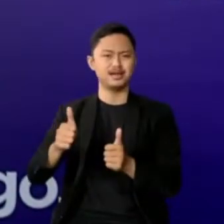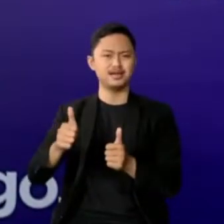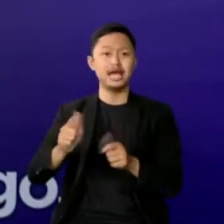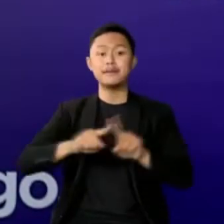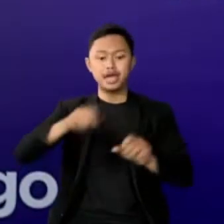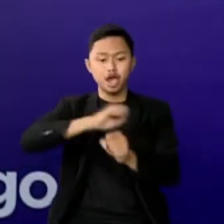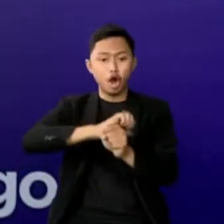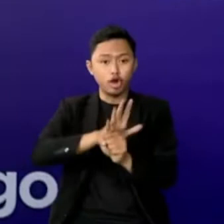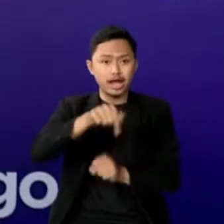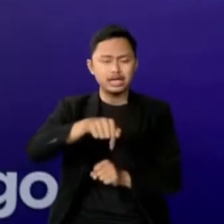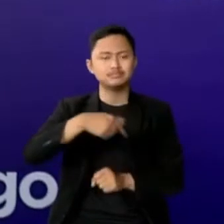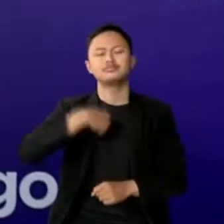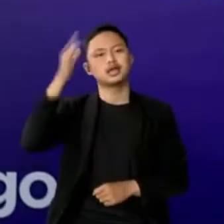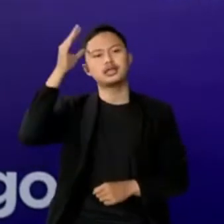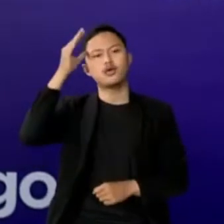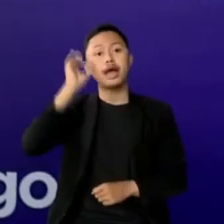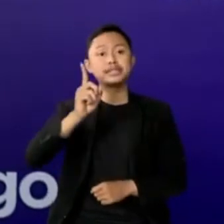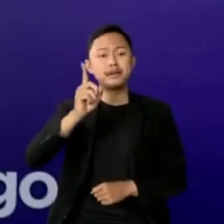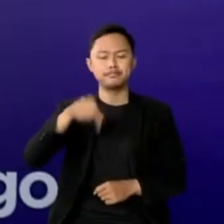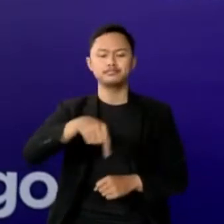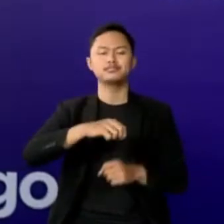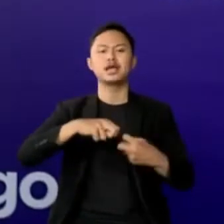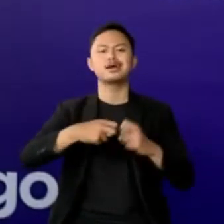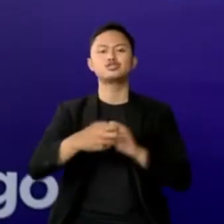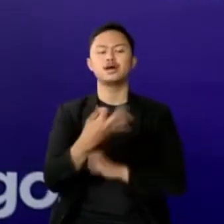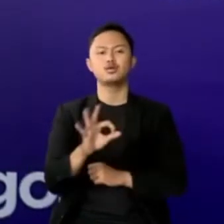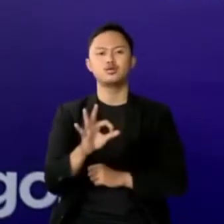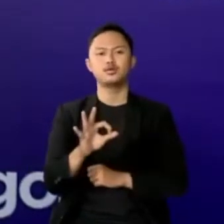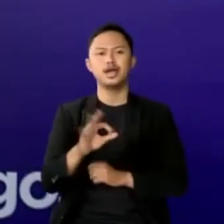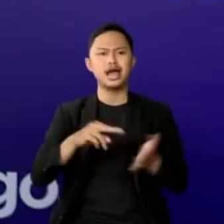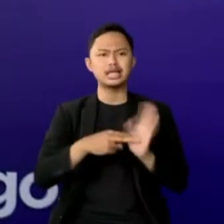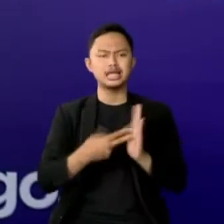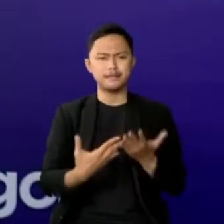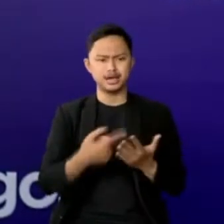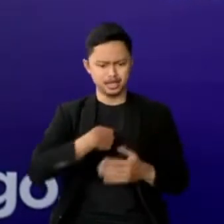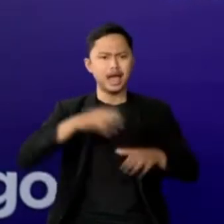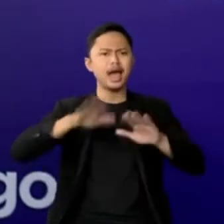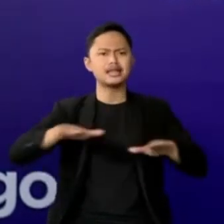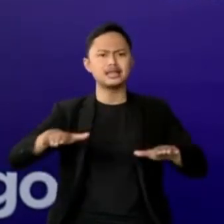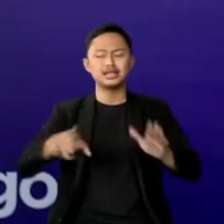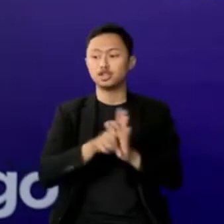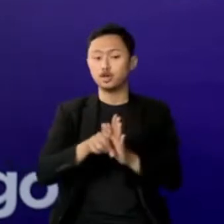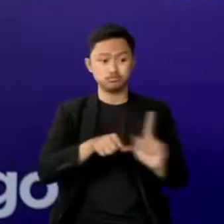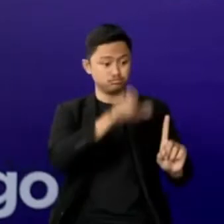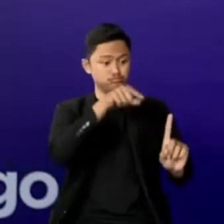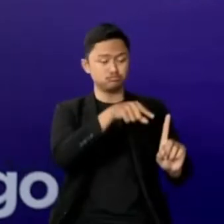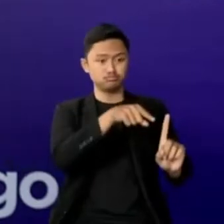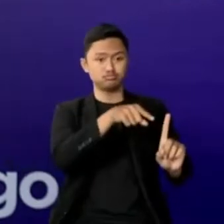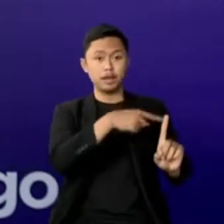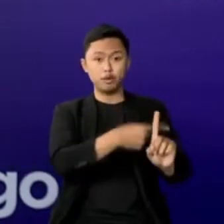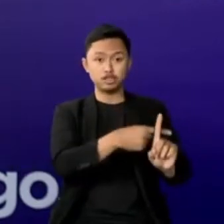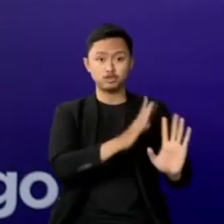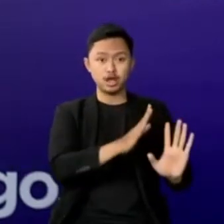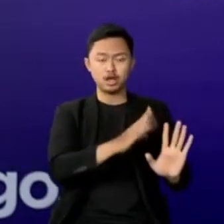kita nggak pernah tahu karena kan baru saja maka dari itu prinsip kehati-hatian termasuk yang sudah terkena itu jangan merasakan Saya sudah